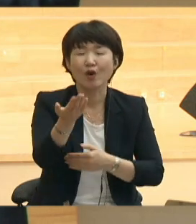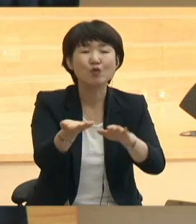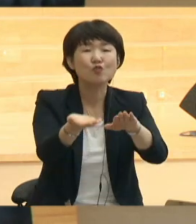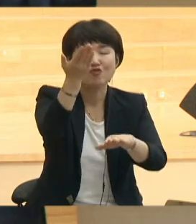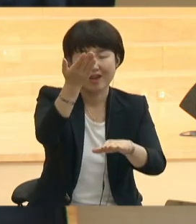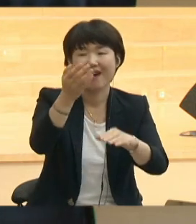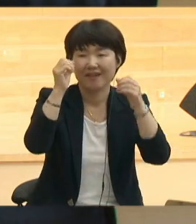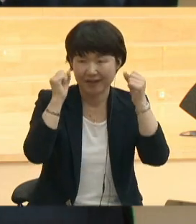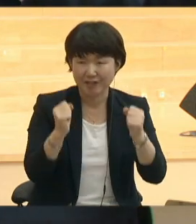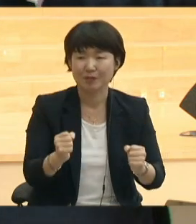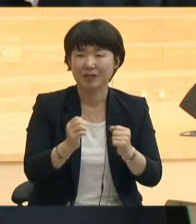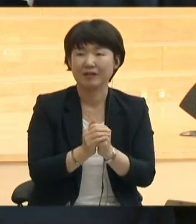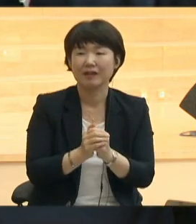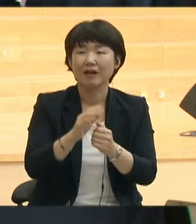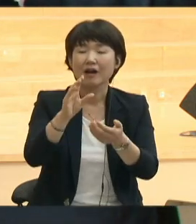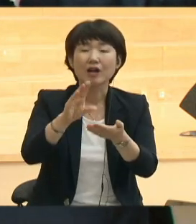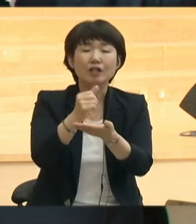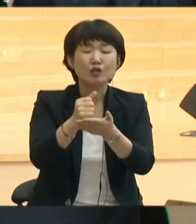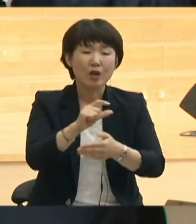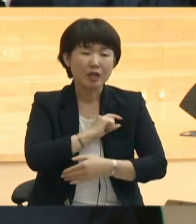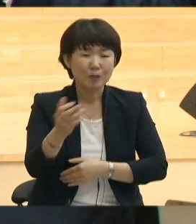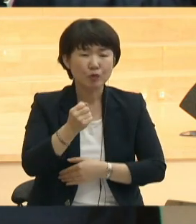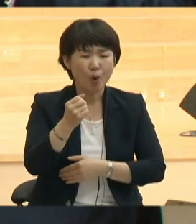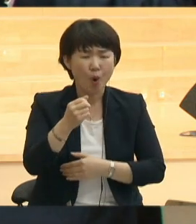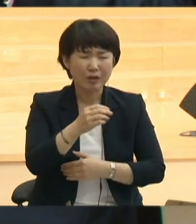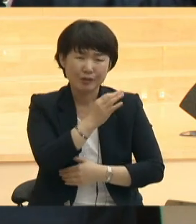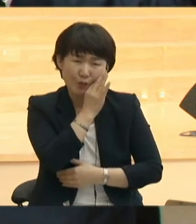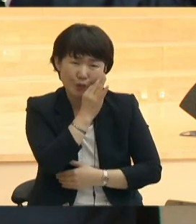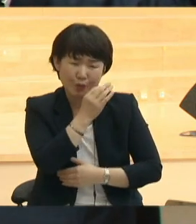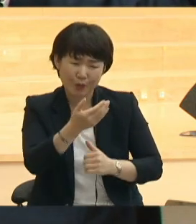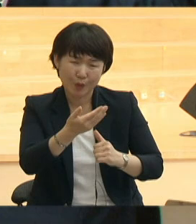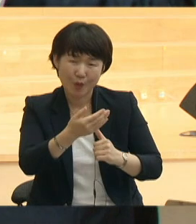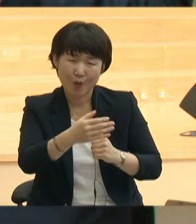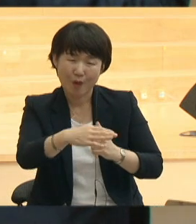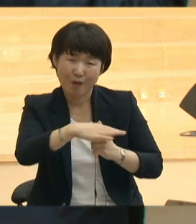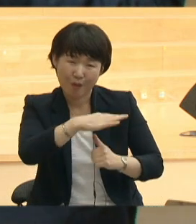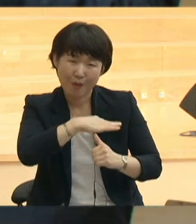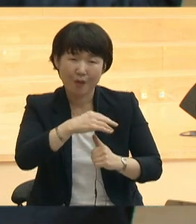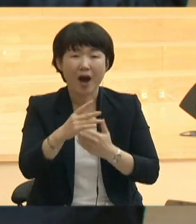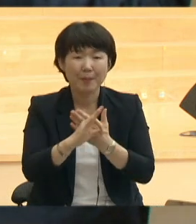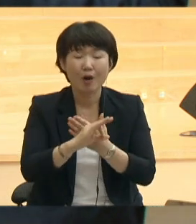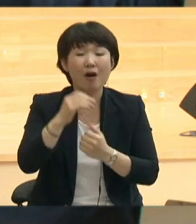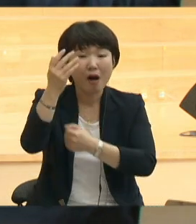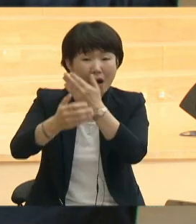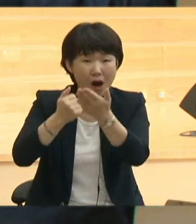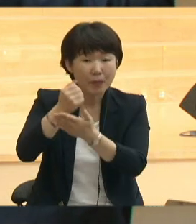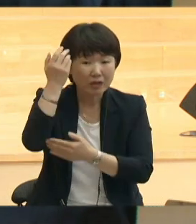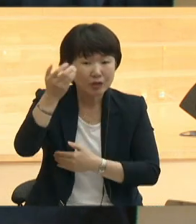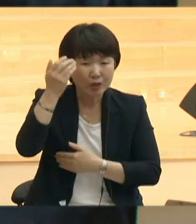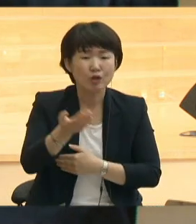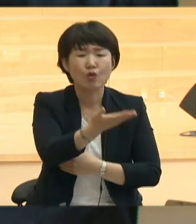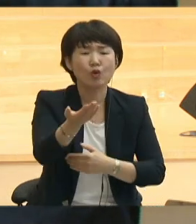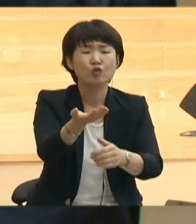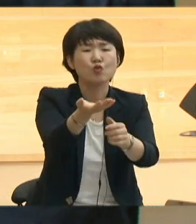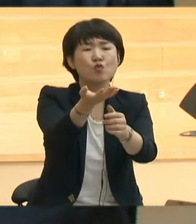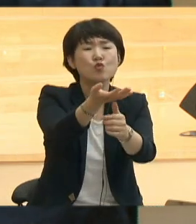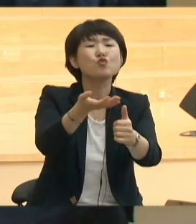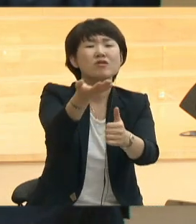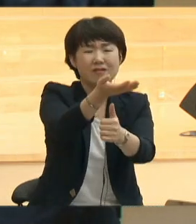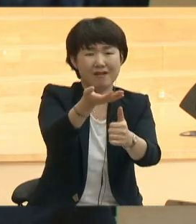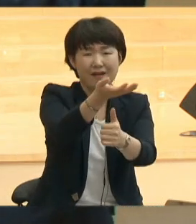그리스도의 이름으로 욕을 받는 자는 성령이 어떻게 한다 하나님의 영이 너희 위에 이 말씀 띰